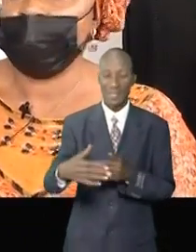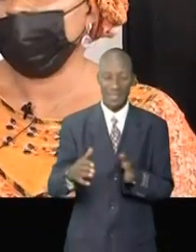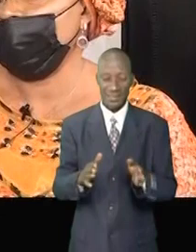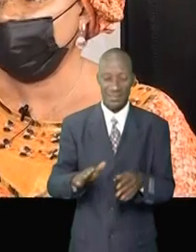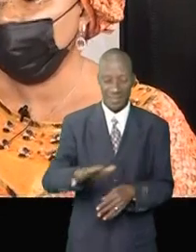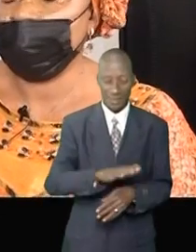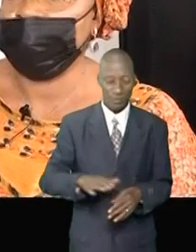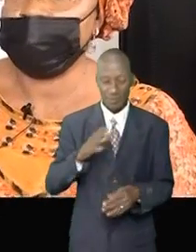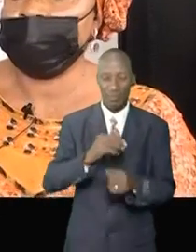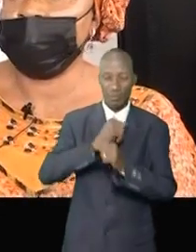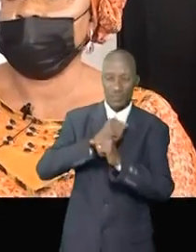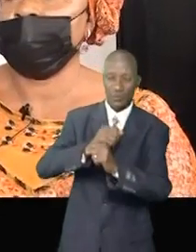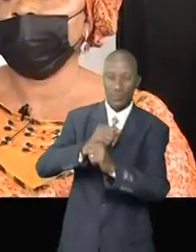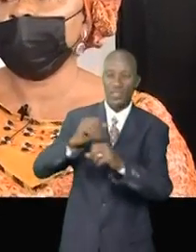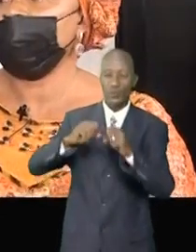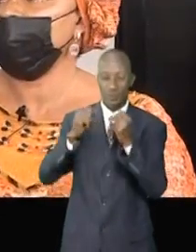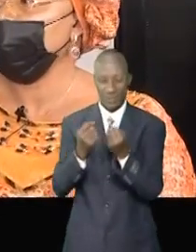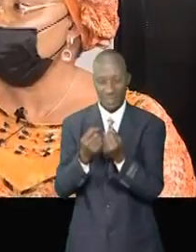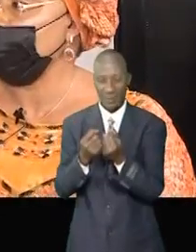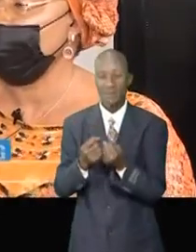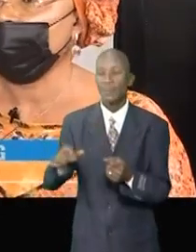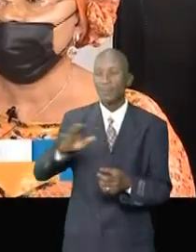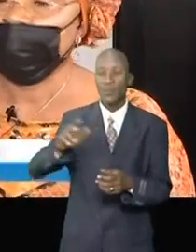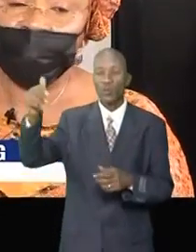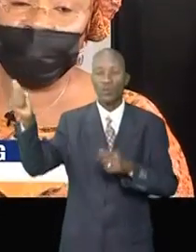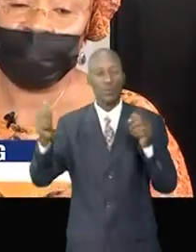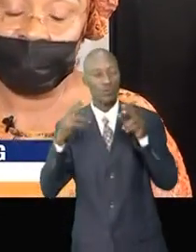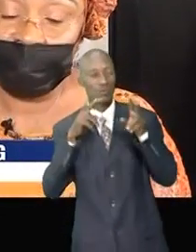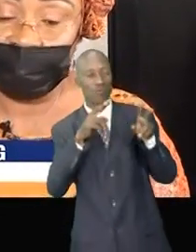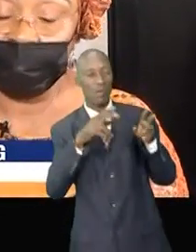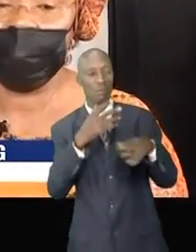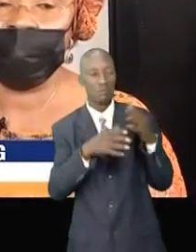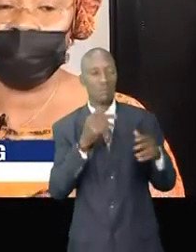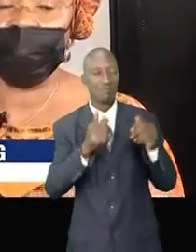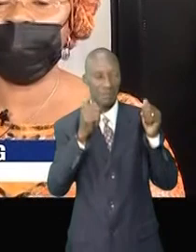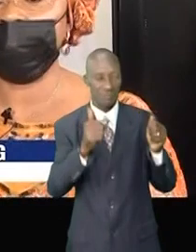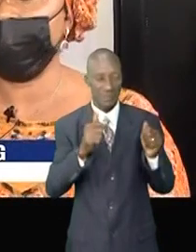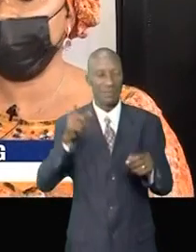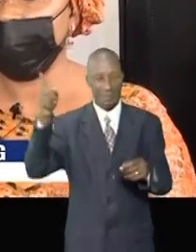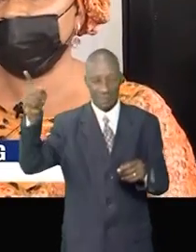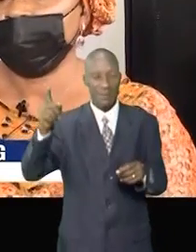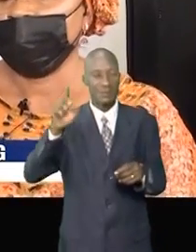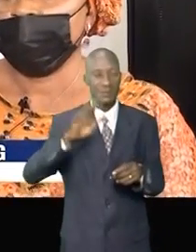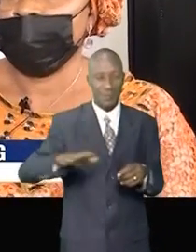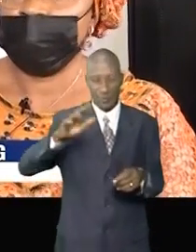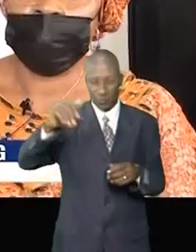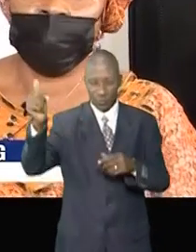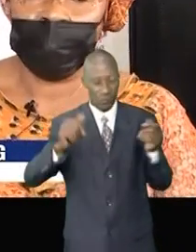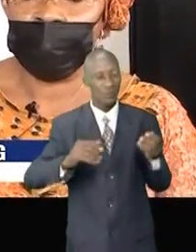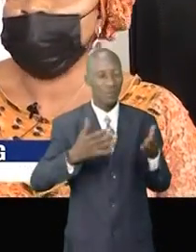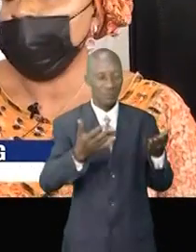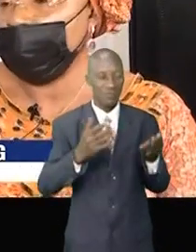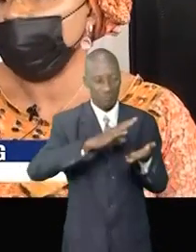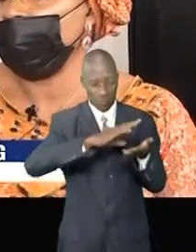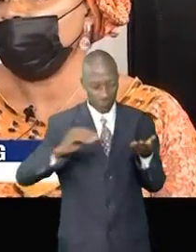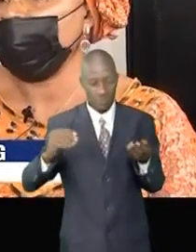là, nous sommes contents parce que nous apprenons que l'Angola est déjà membre au niveau de l'ISS et c'est une très bonne chose. Et nous allons